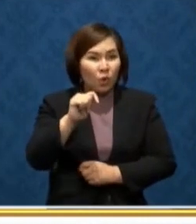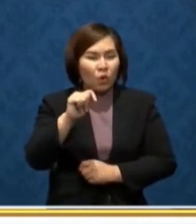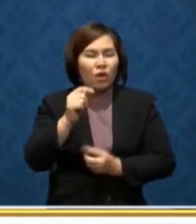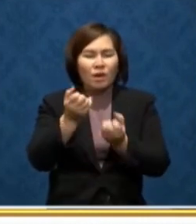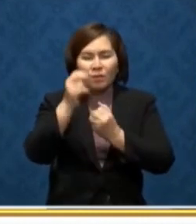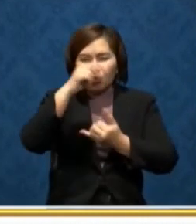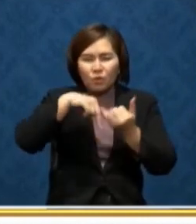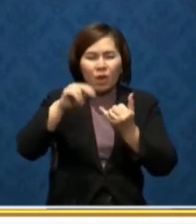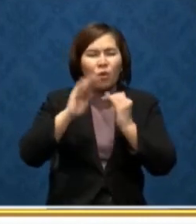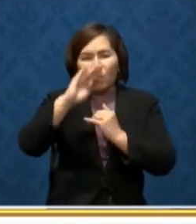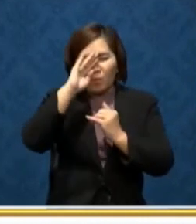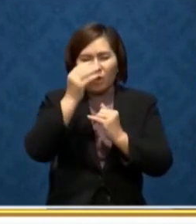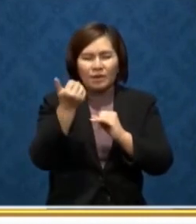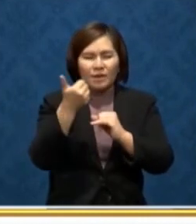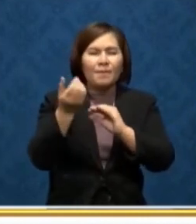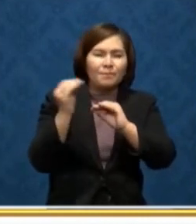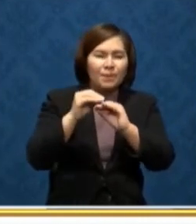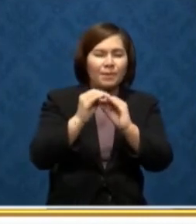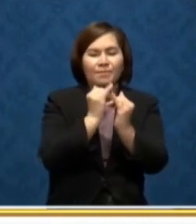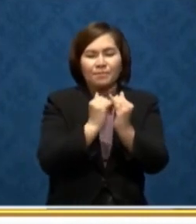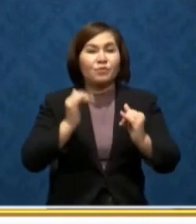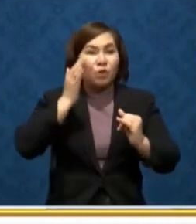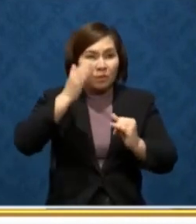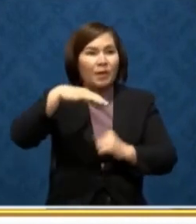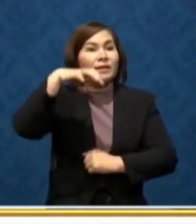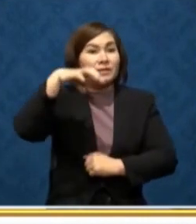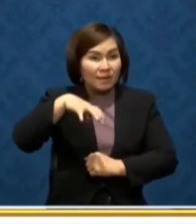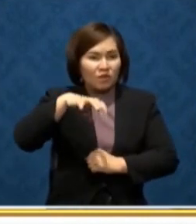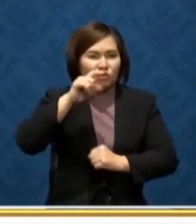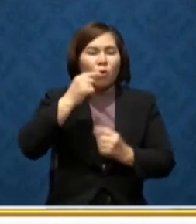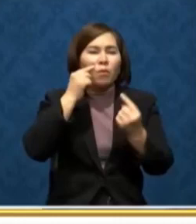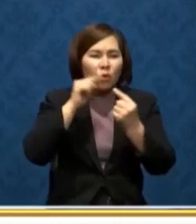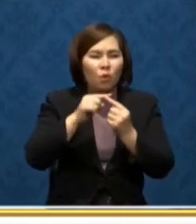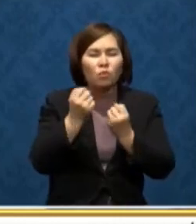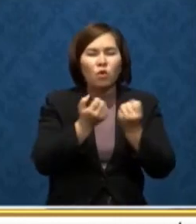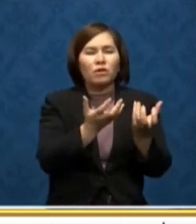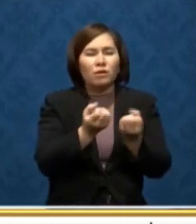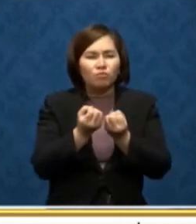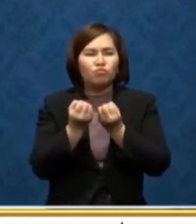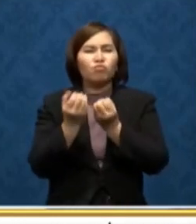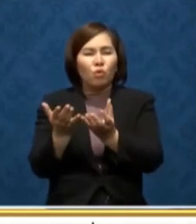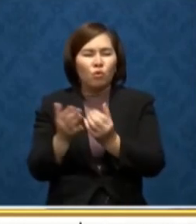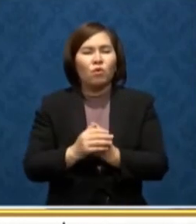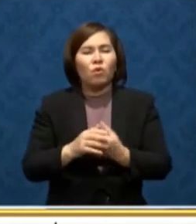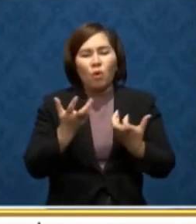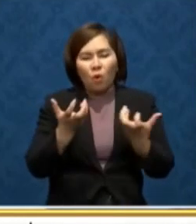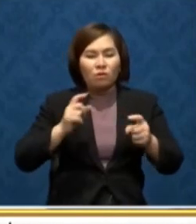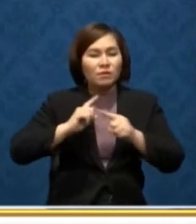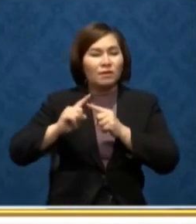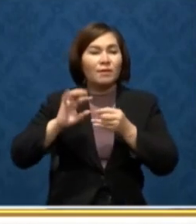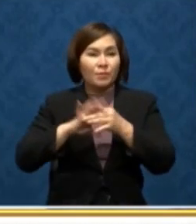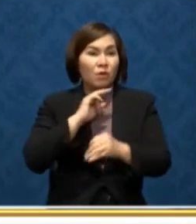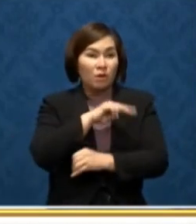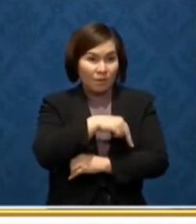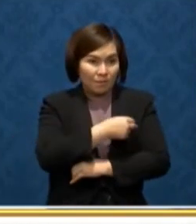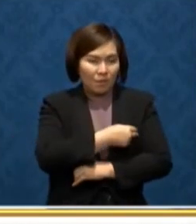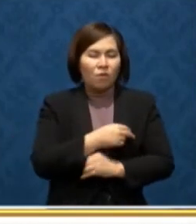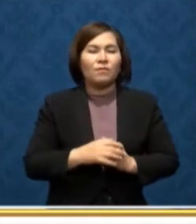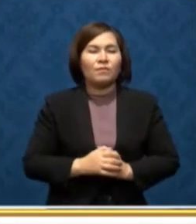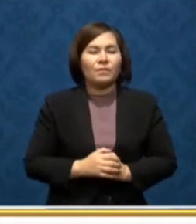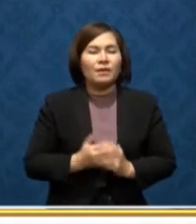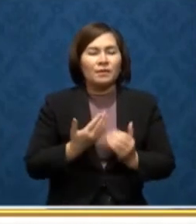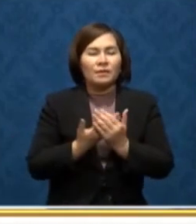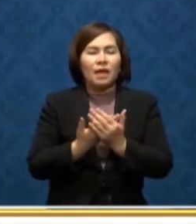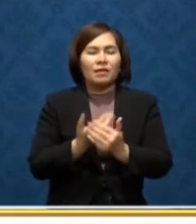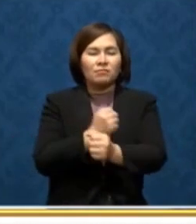ได้มากกวาที่เป็อยู่ทั้งเรื่องอาคารสถานที่ รถขนทรงผู้ป่วย เครองมออปกรณทางการแพทย์ตลด